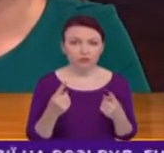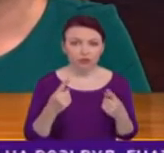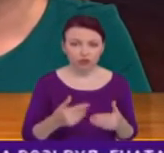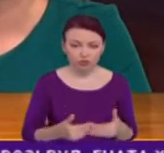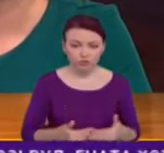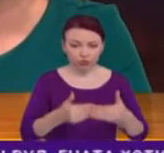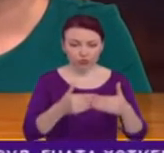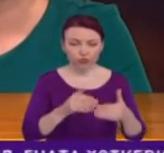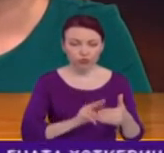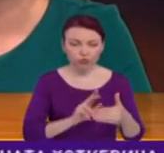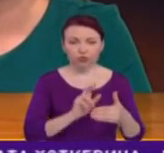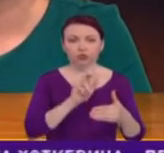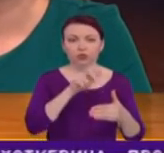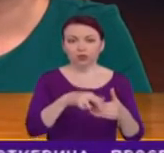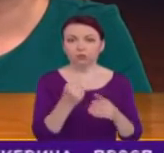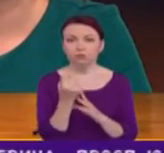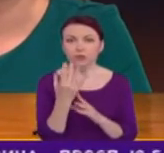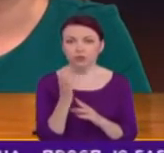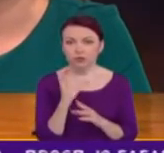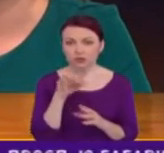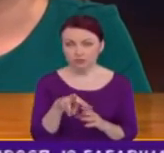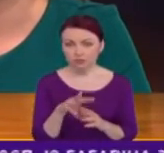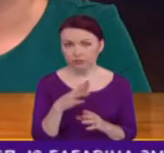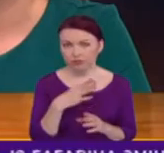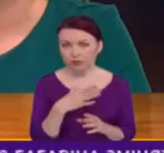там до 15 сантиметрів. І